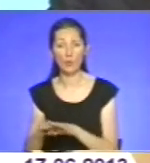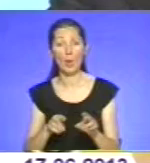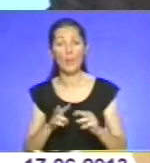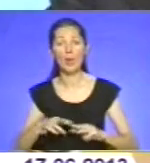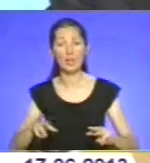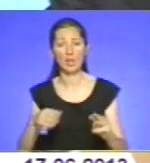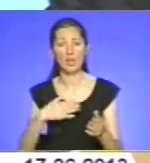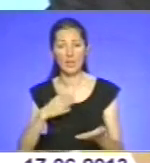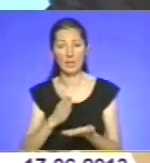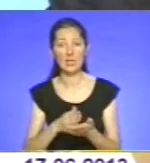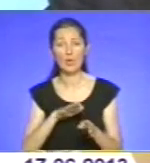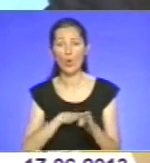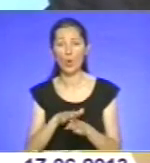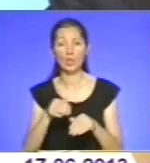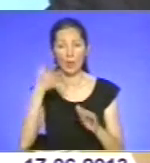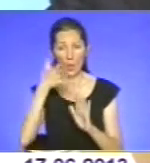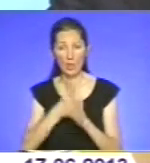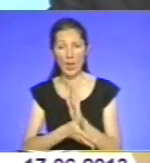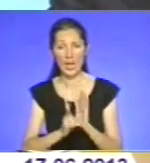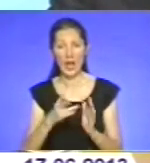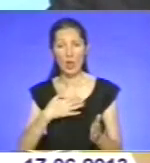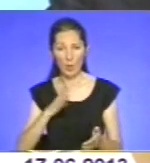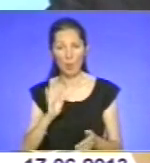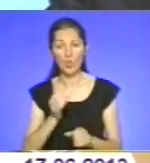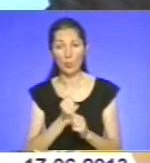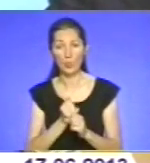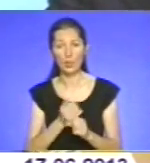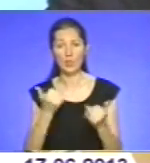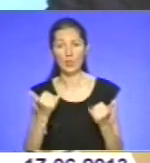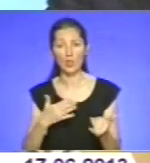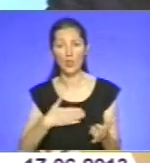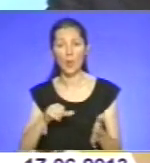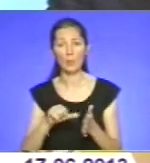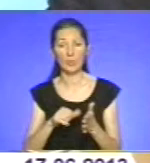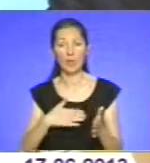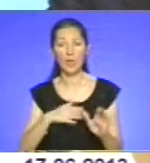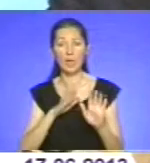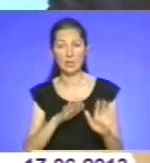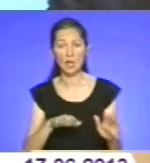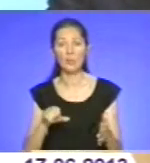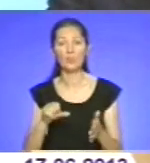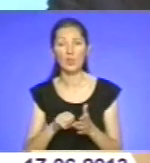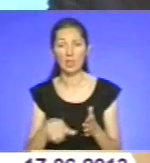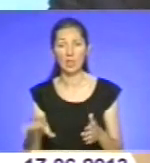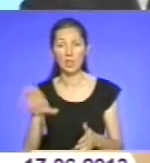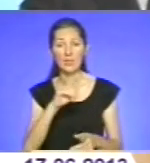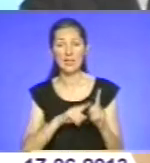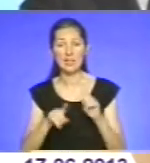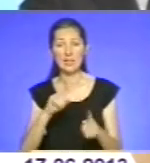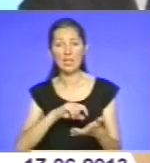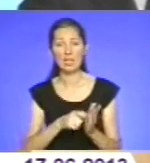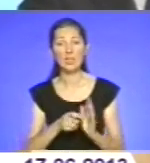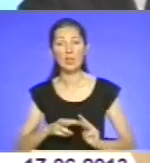як ми будемо працювати. Сьогодні наш представник, мій зам, присутствує на всіх засіданнях Кабінету міністра. Це нам